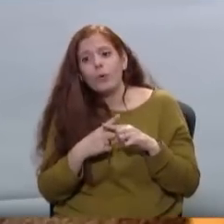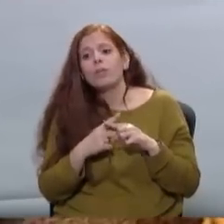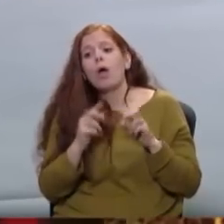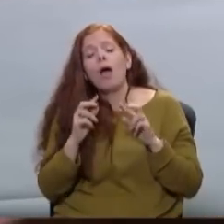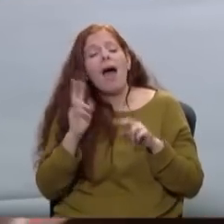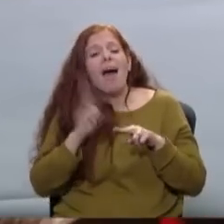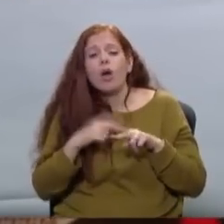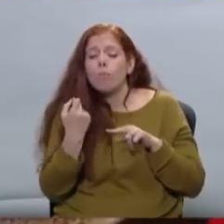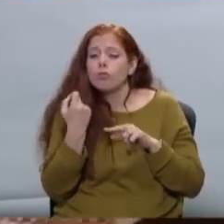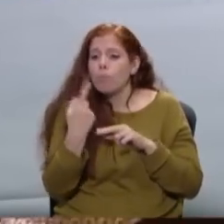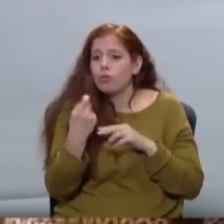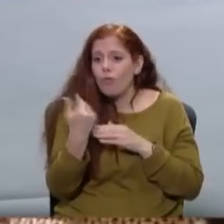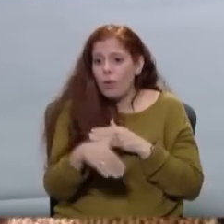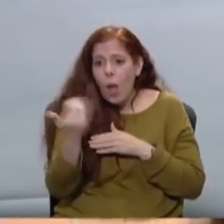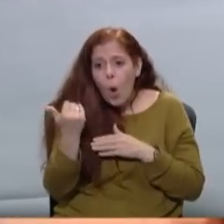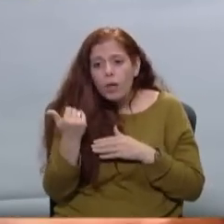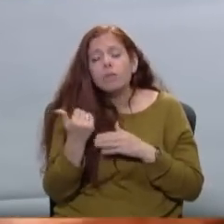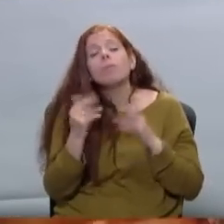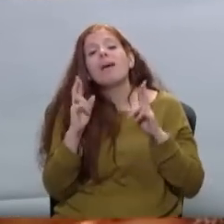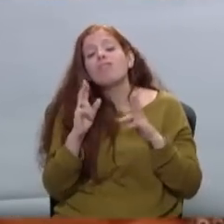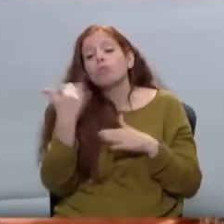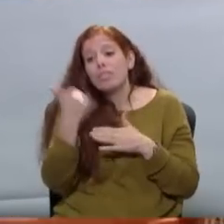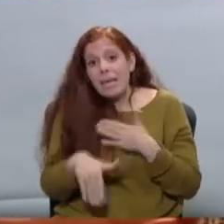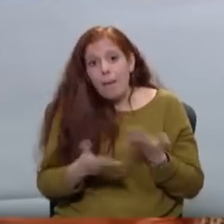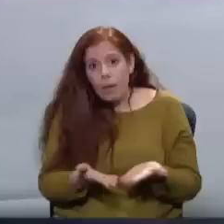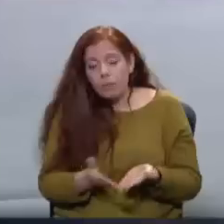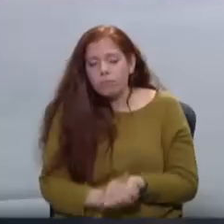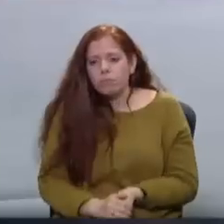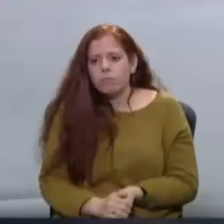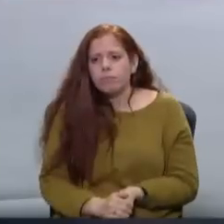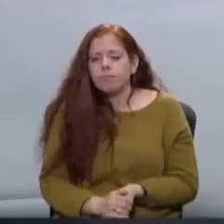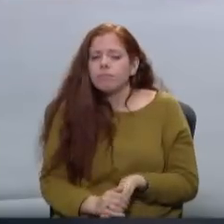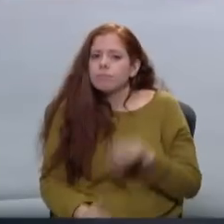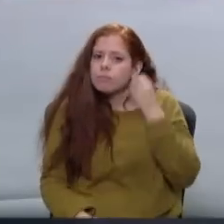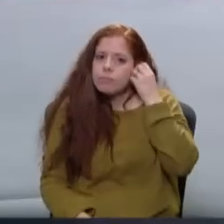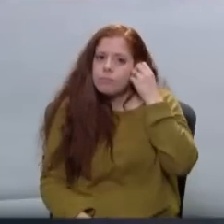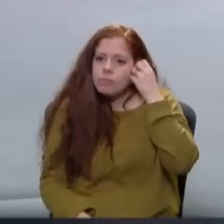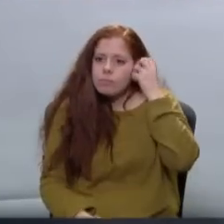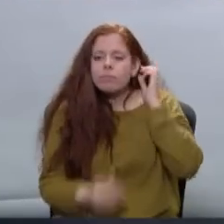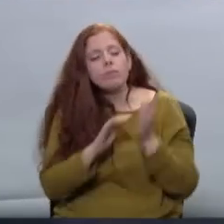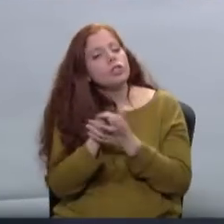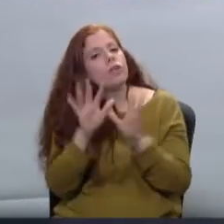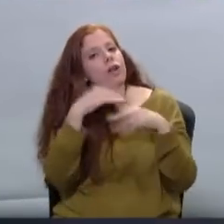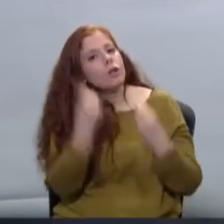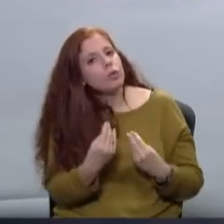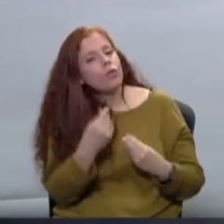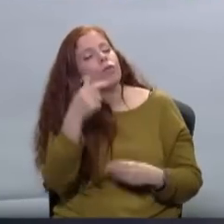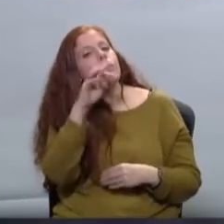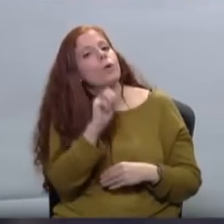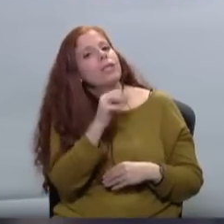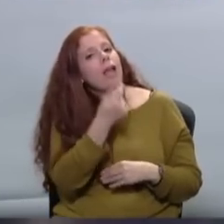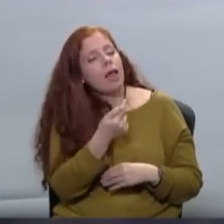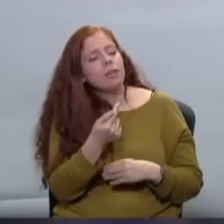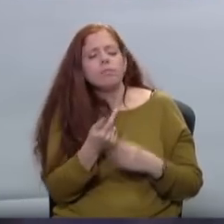that's come out in the last 10 weeks, that this will finally come to an end. שלום ולילה טוב, מוטי גלעד פרשננו. לילה טוב, ערב טוב יאיר.